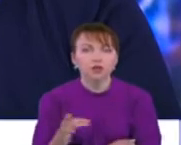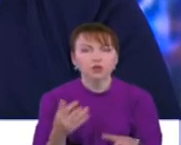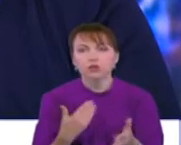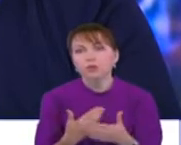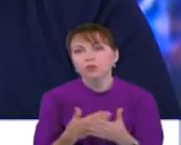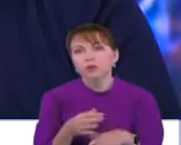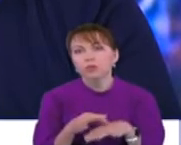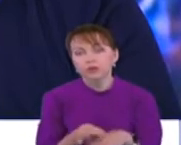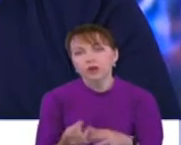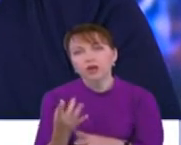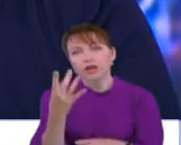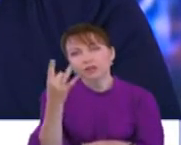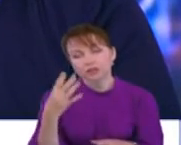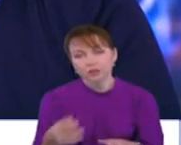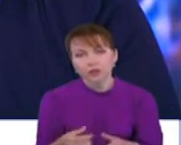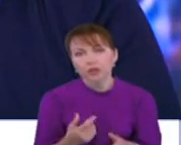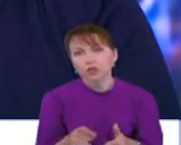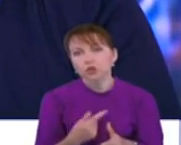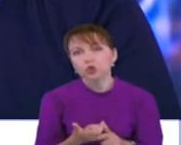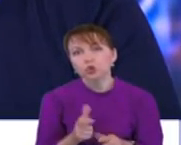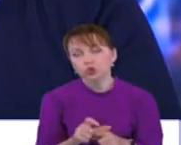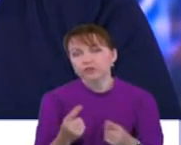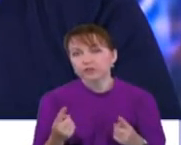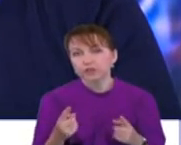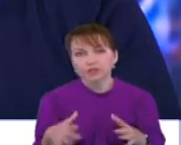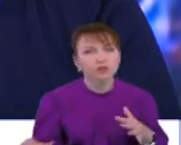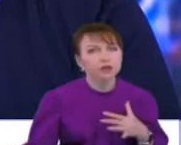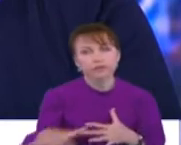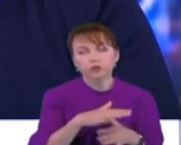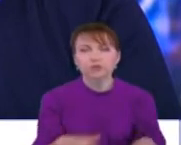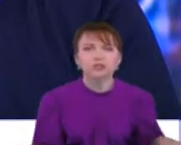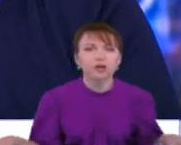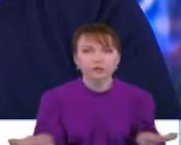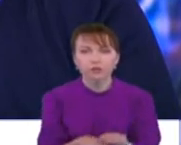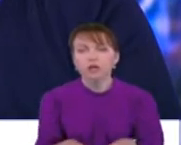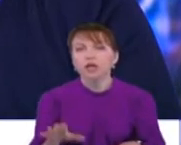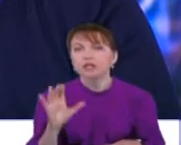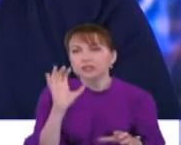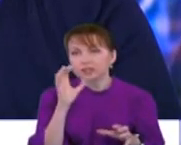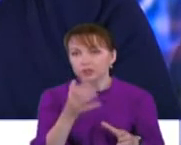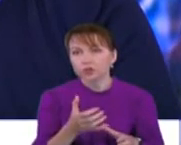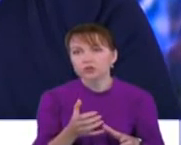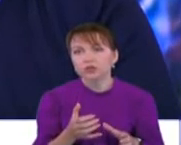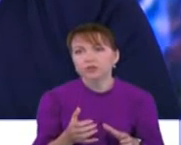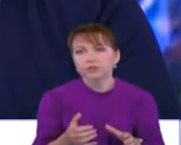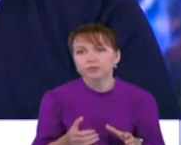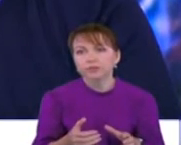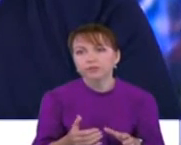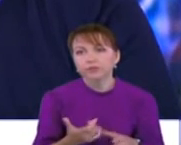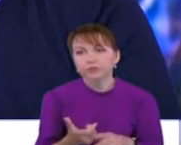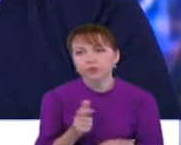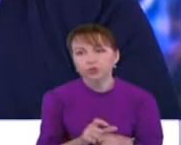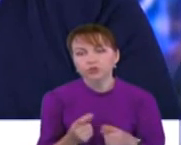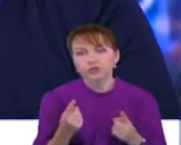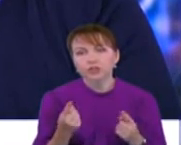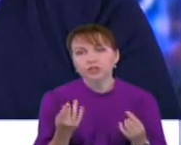проведення ракетних стрільб. Дуже великі закриваються акваторії, дуже серйозно розгортається мішенна позиція, дуже велика